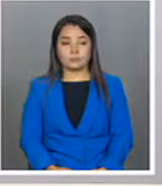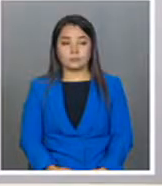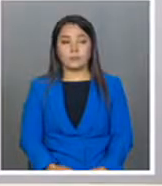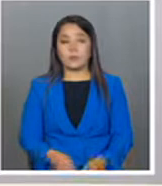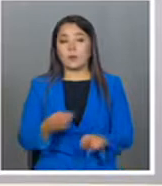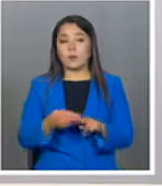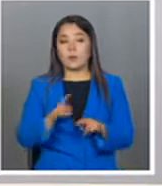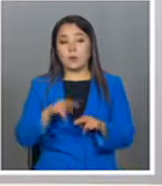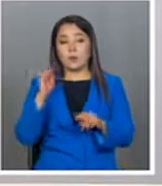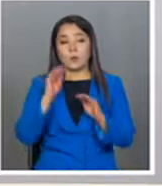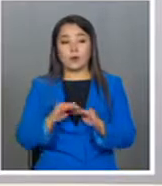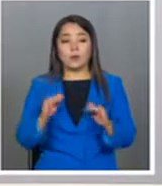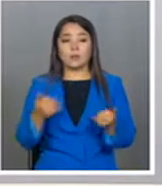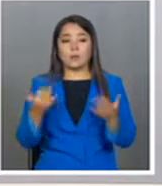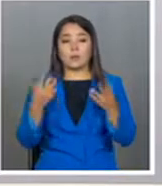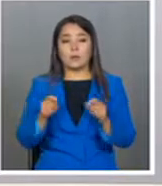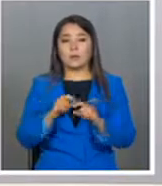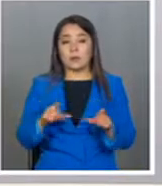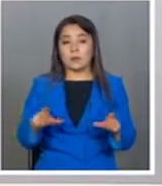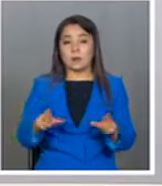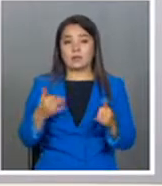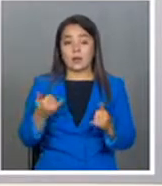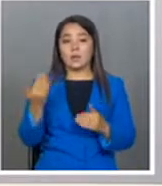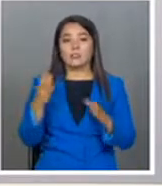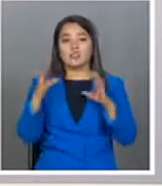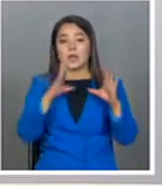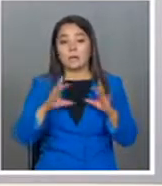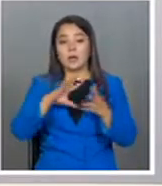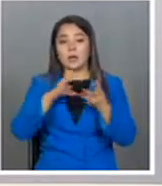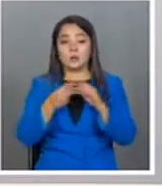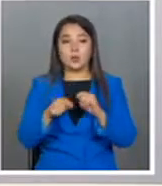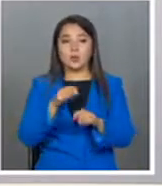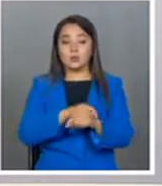Сонымен оқушылар, бүгінгі сабақта біз сіздермен шеңбердің ұзындығының